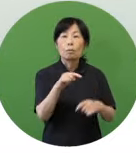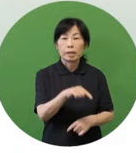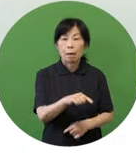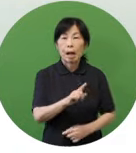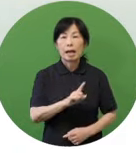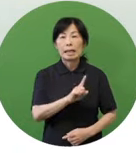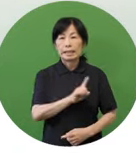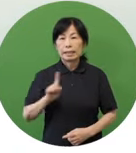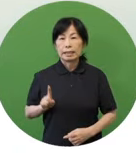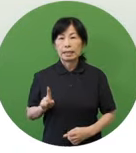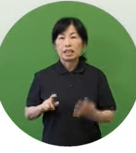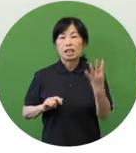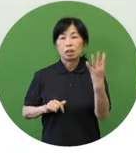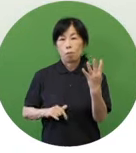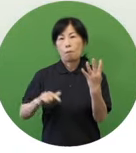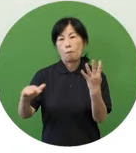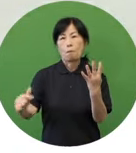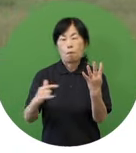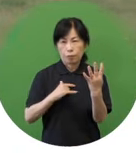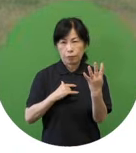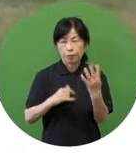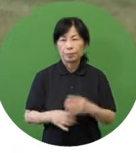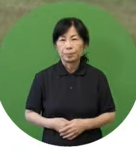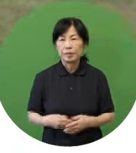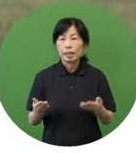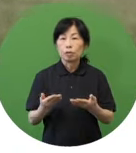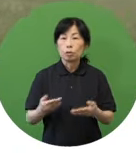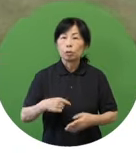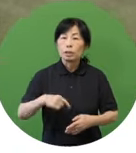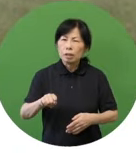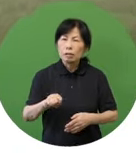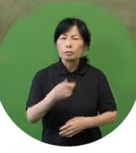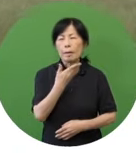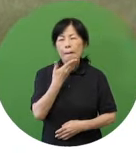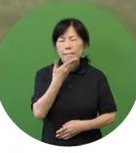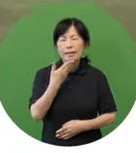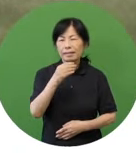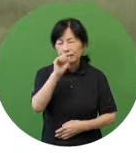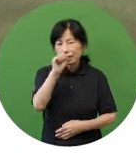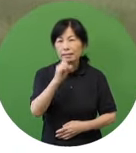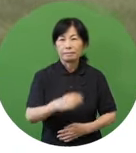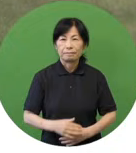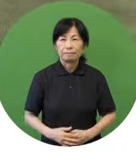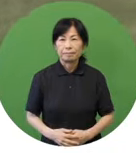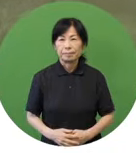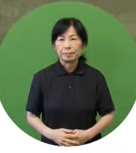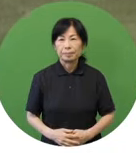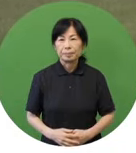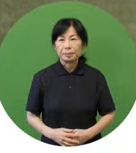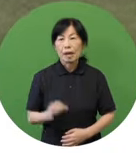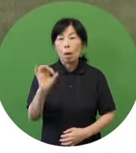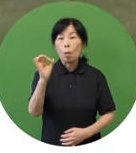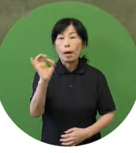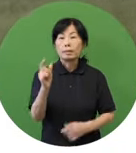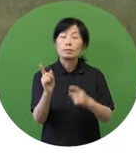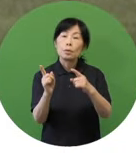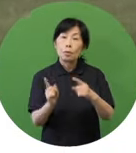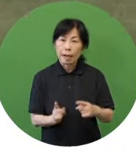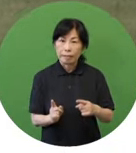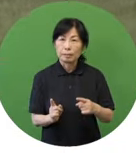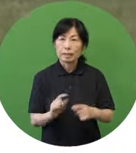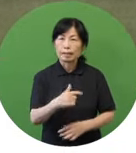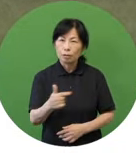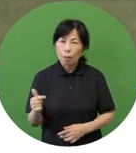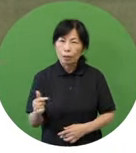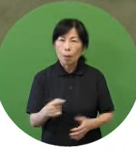は1日4往復運行しており、ビジネスのご利用もおすすめです。お得な早割やキ